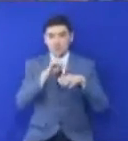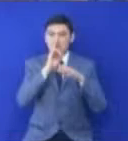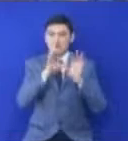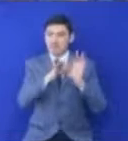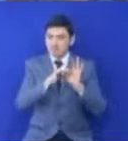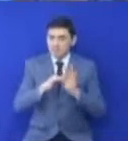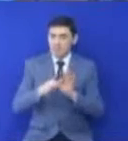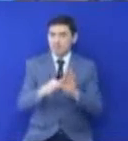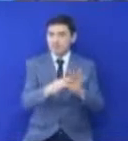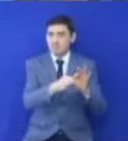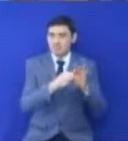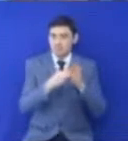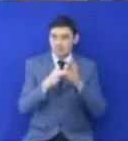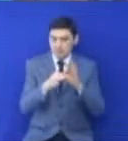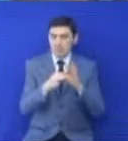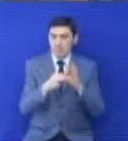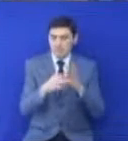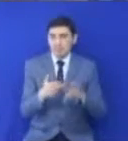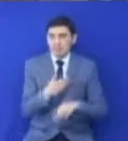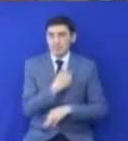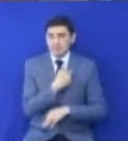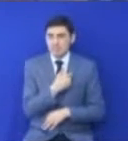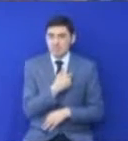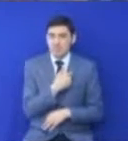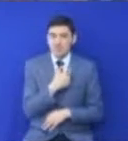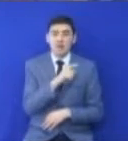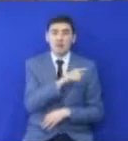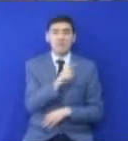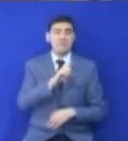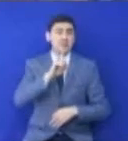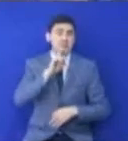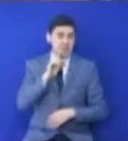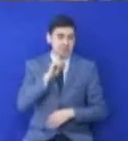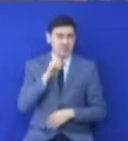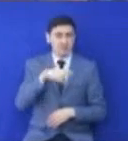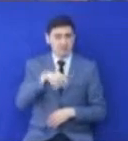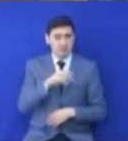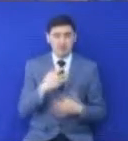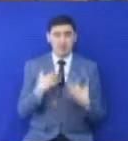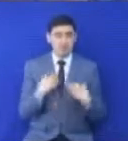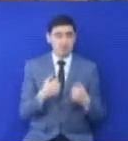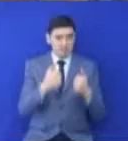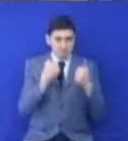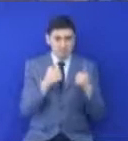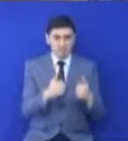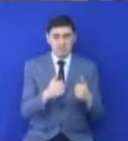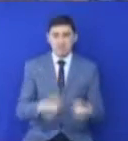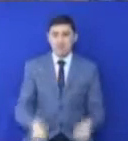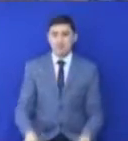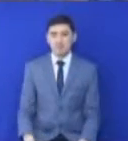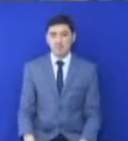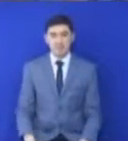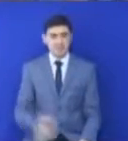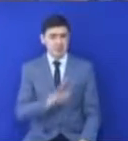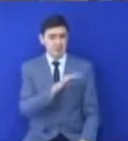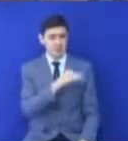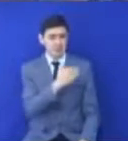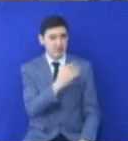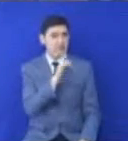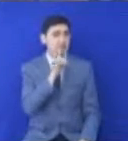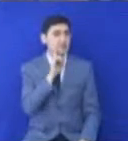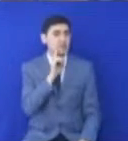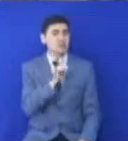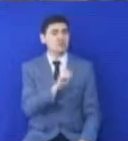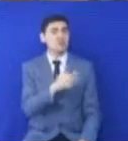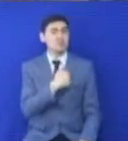береке бірлік берсін. Жастар аман болсын. Жастарға не айтасыз?